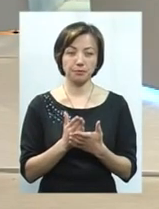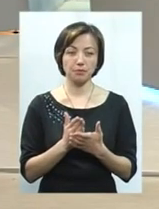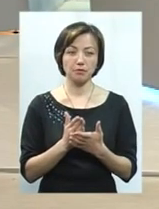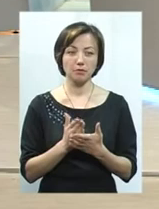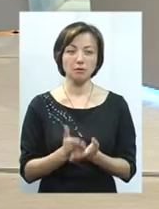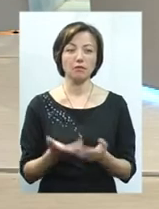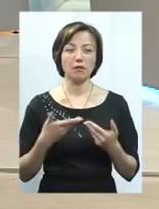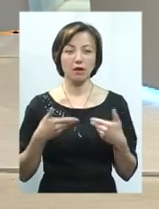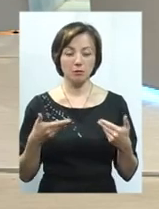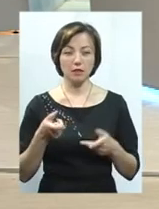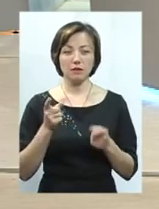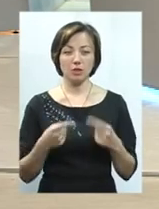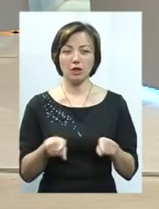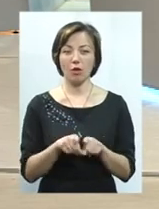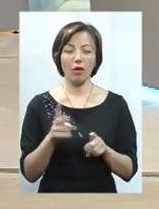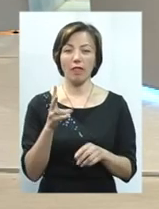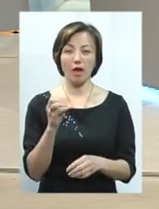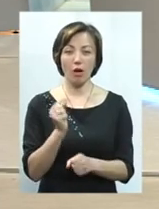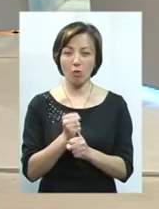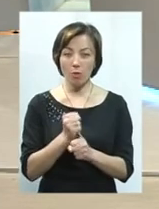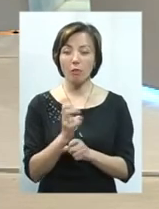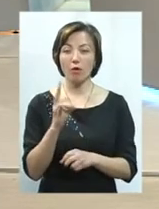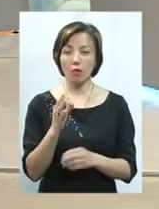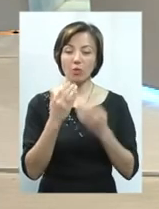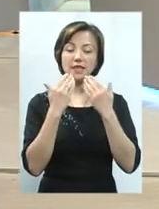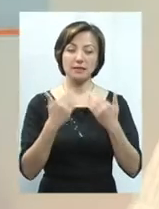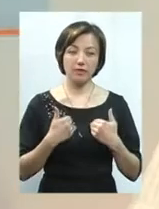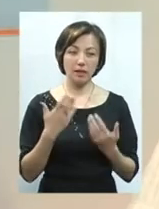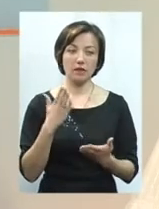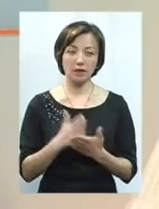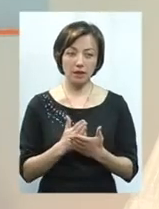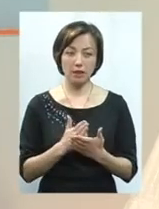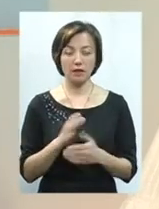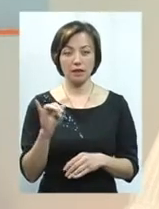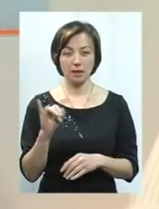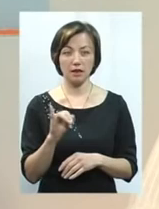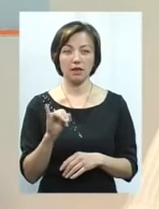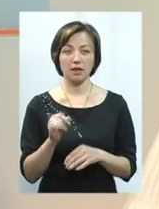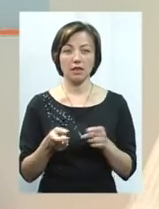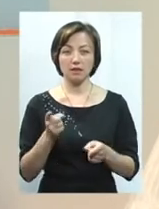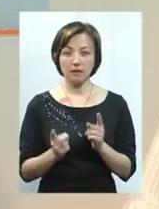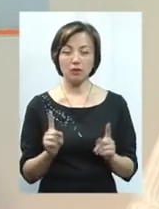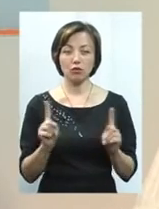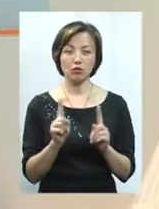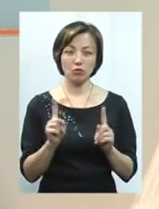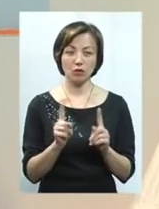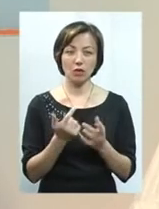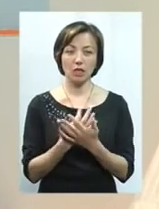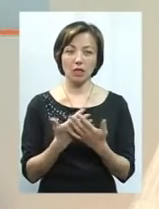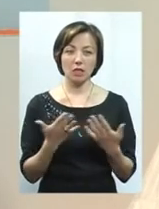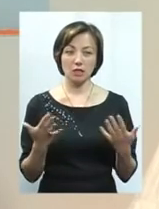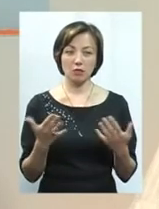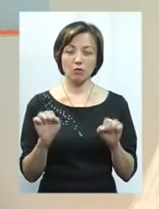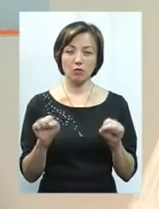Ми, звичайно, що такого не робимо, але, на жаль, звернення є. І, ну, звісно, що і різні, скажімо